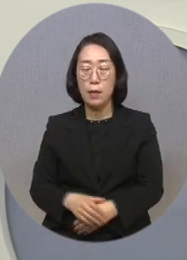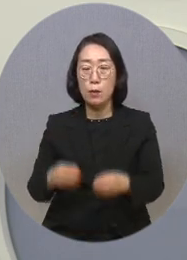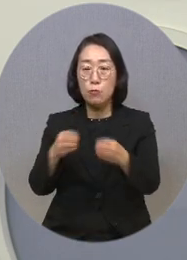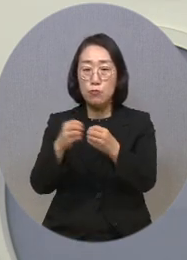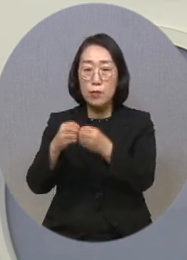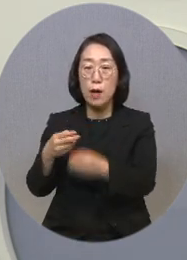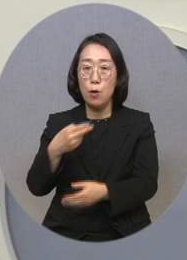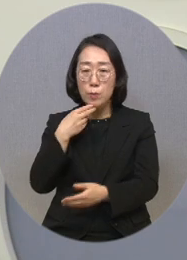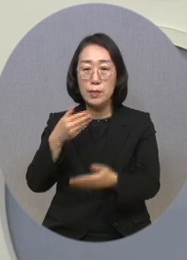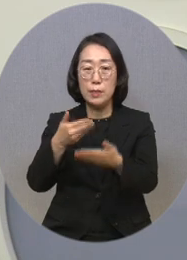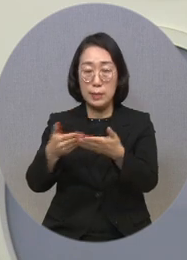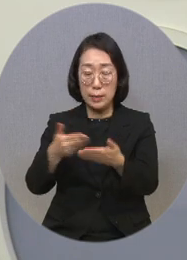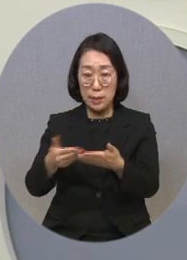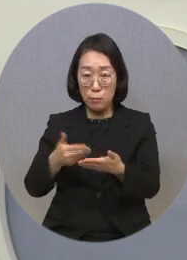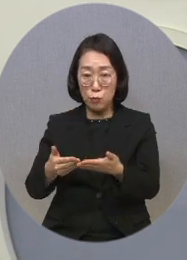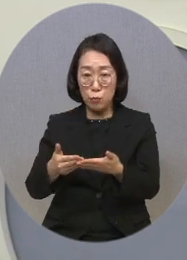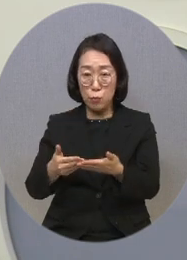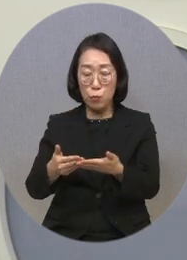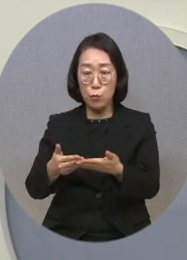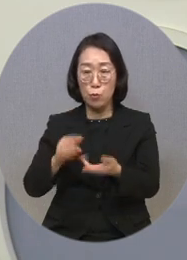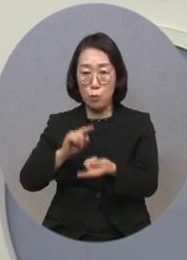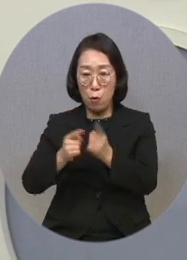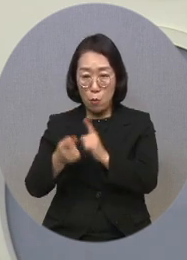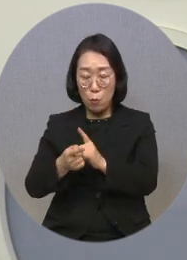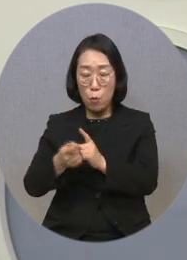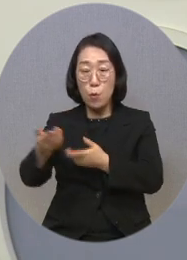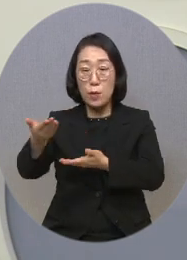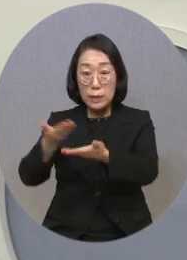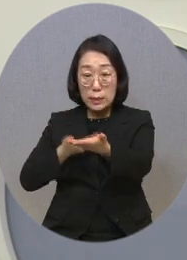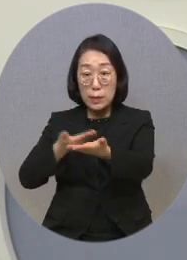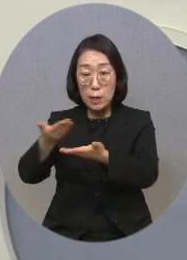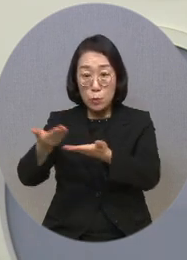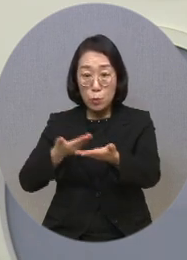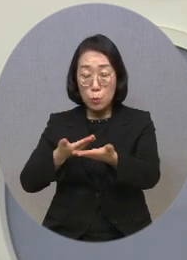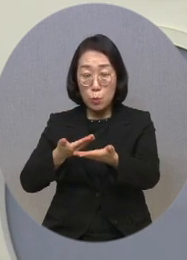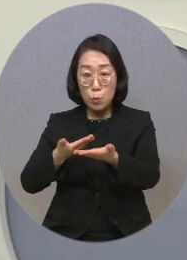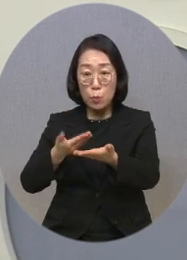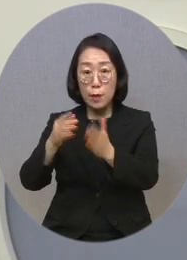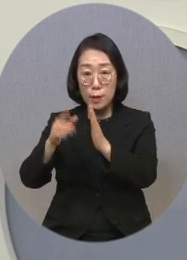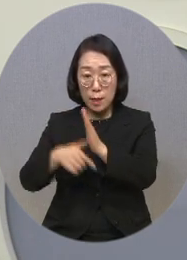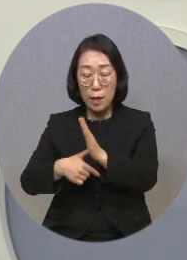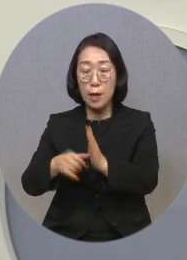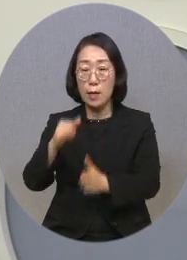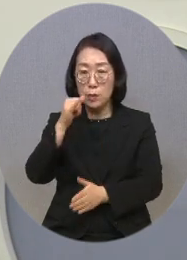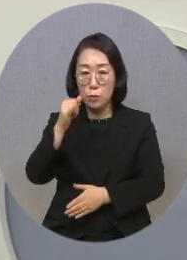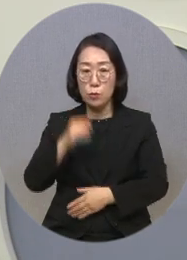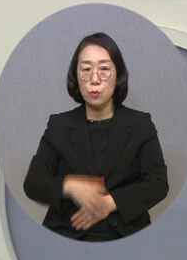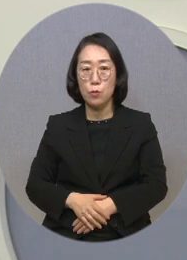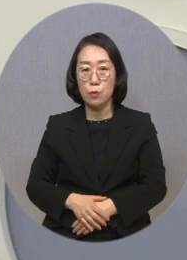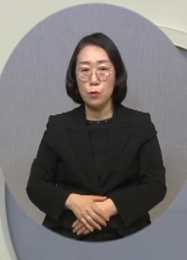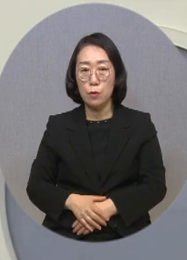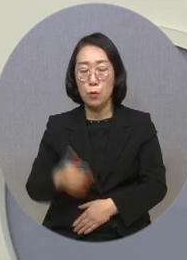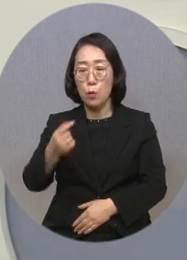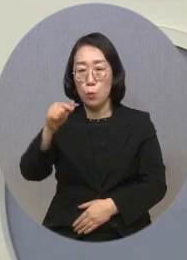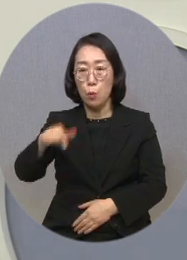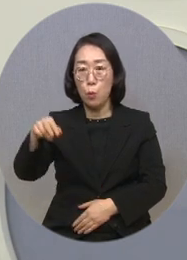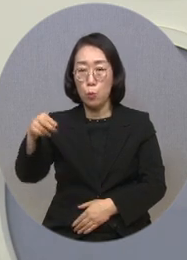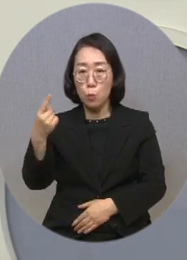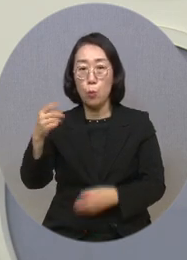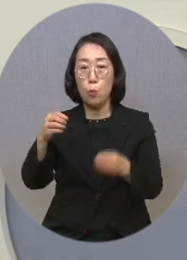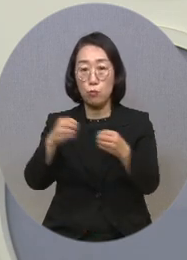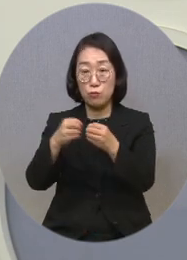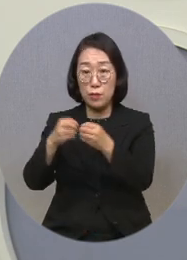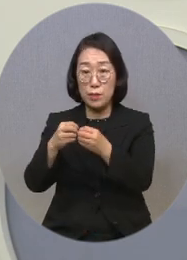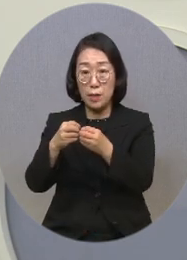없이 그림으로 의사를 남기고 뭐 하고 하던 그 하도의 시대가 있었어요. 그래서 녹도 문자 뭐 이런